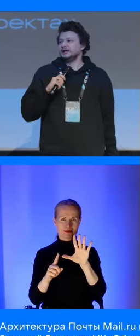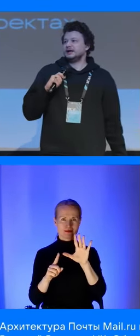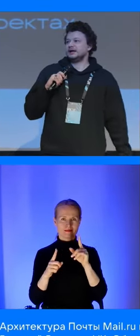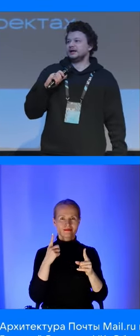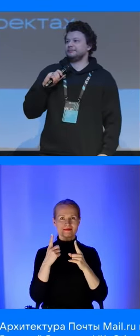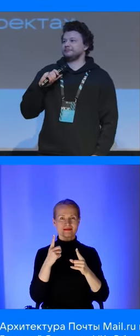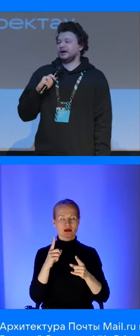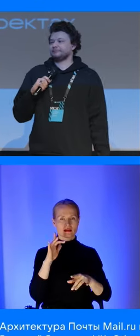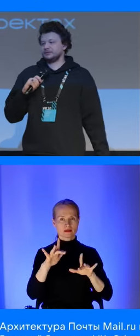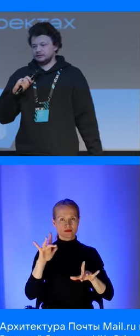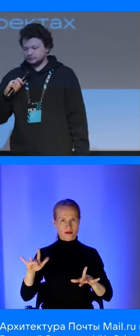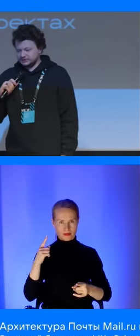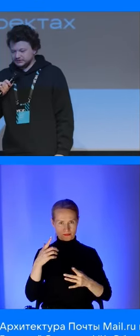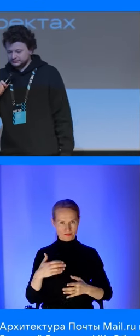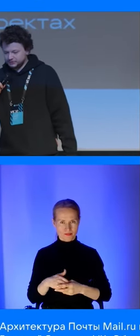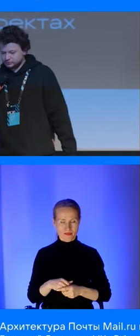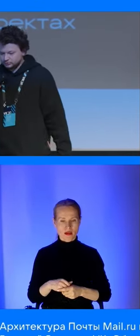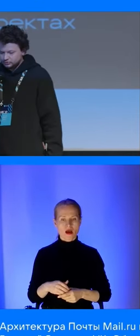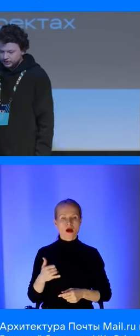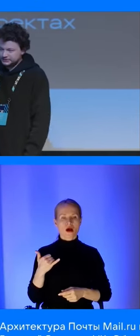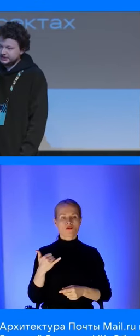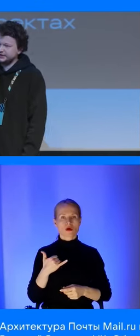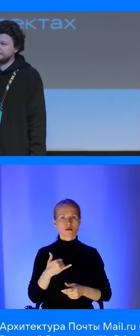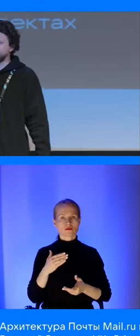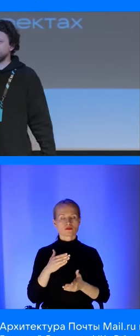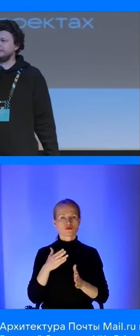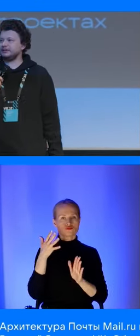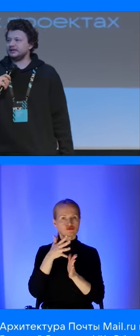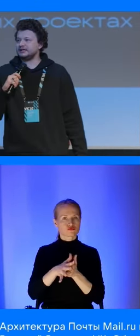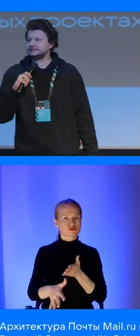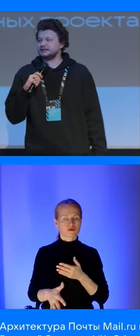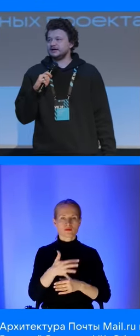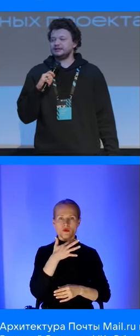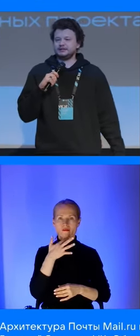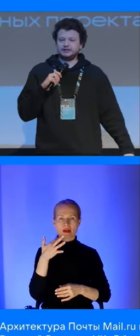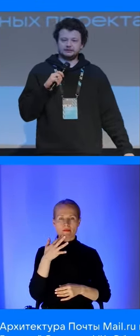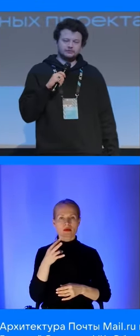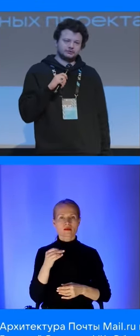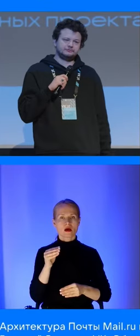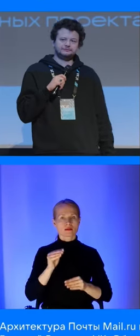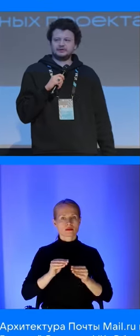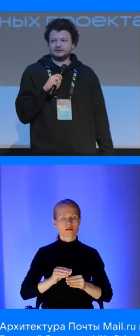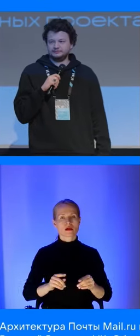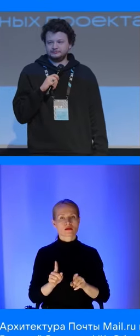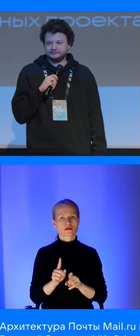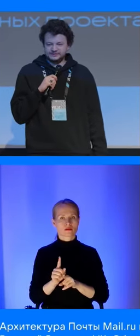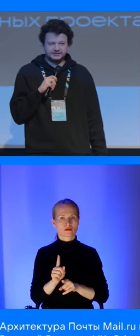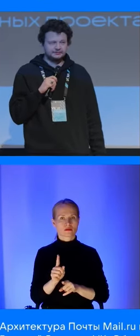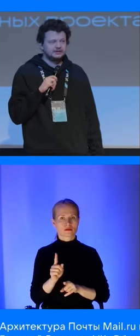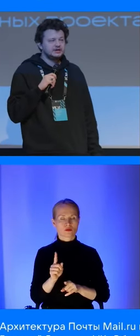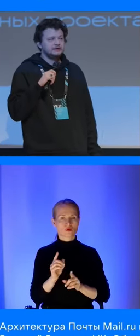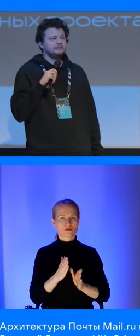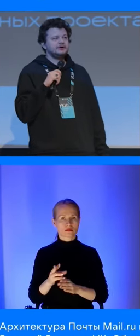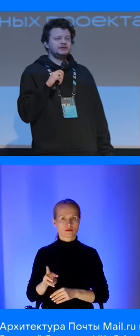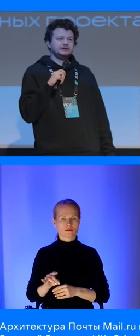Включайся. У нас на самом деле ушло колоссальное время на создание такого рода